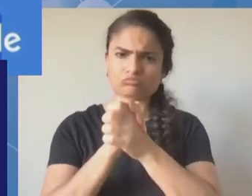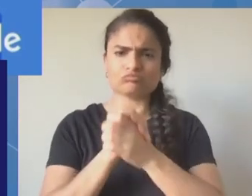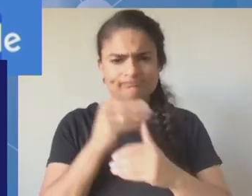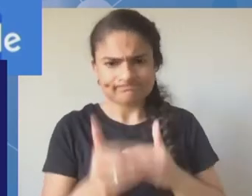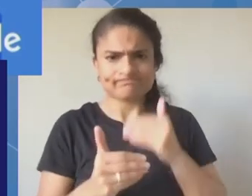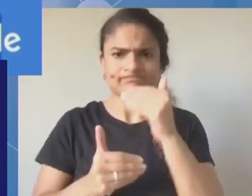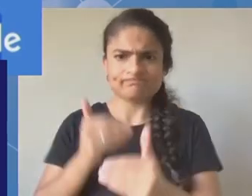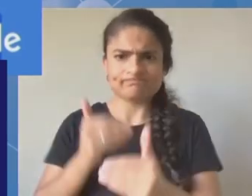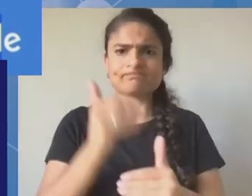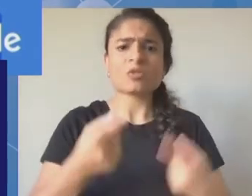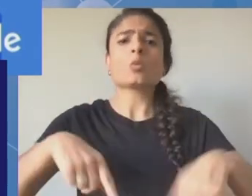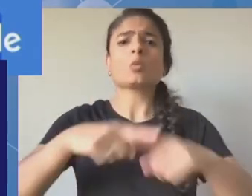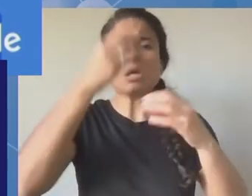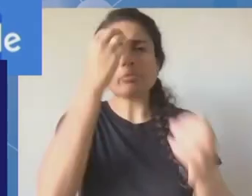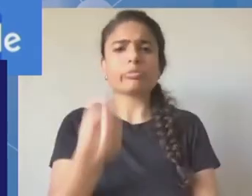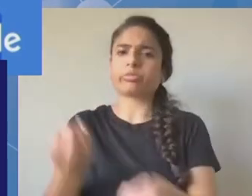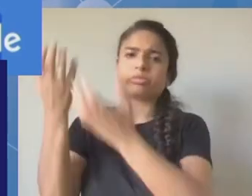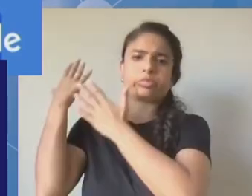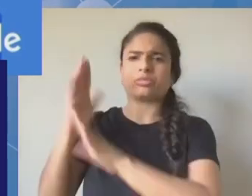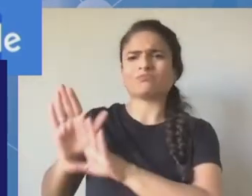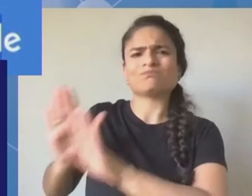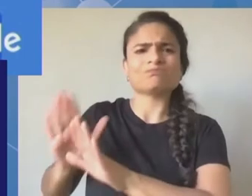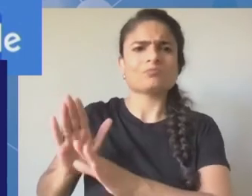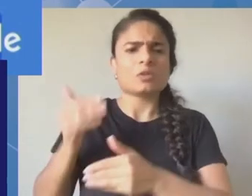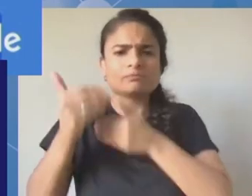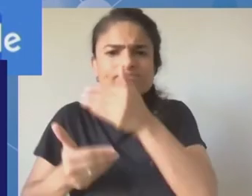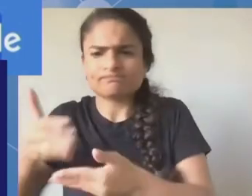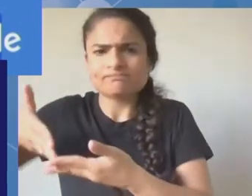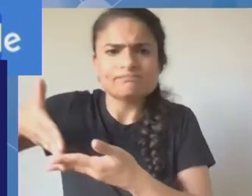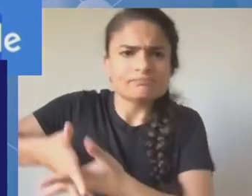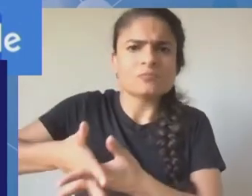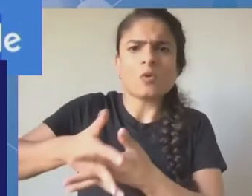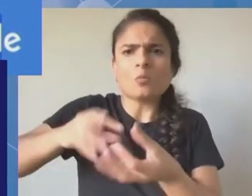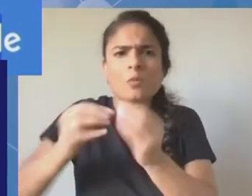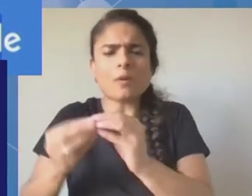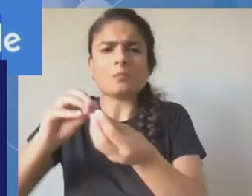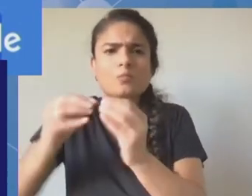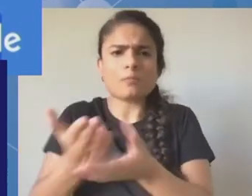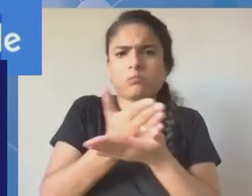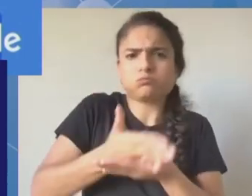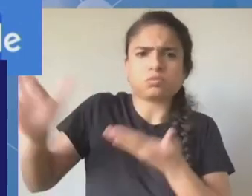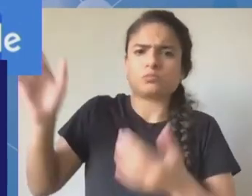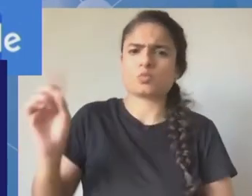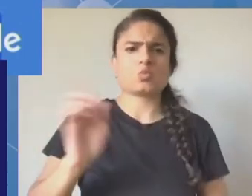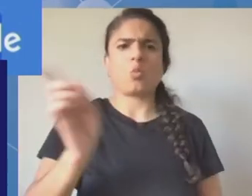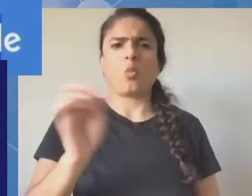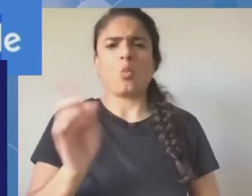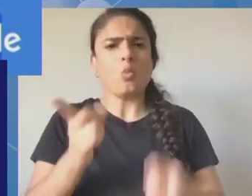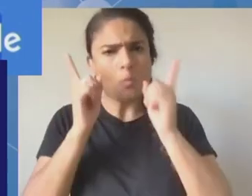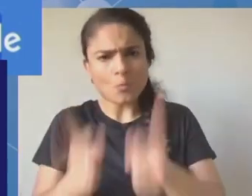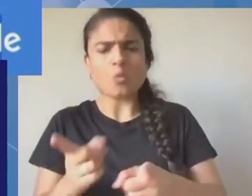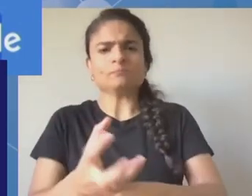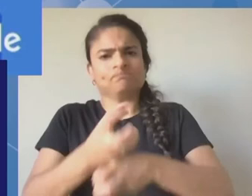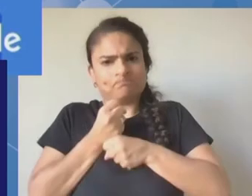的群体的吧是应该得到更好的一个维护的吧，和确保他们能够接